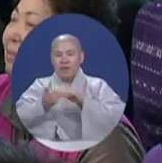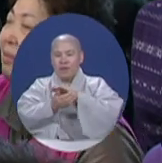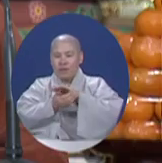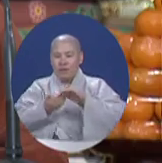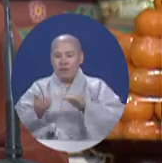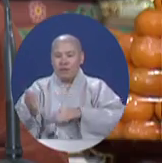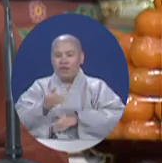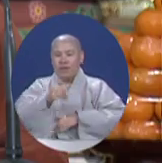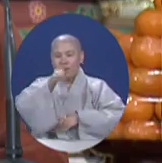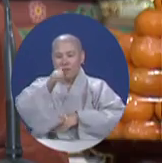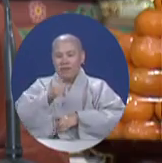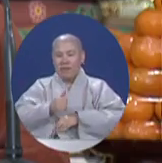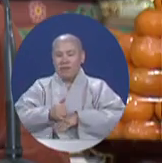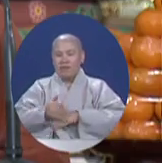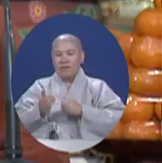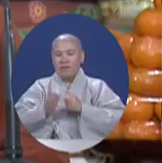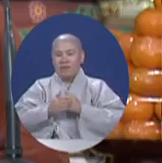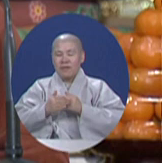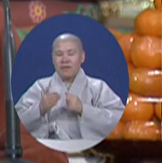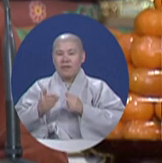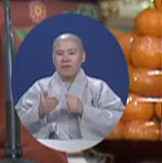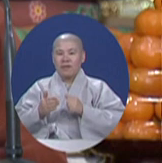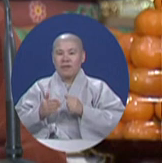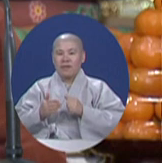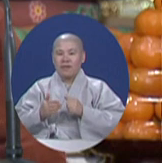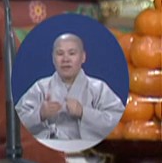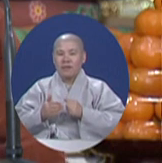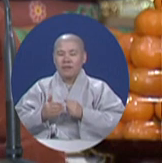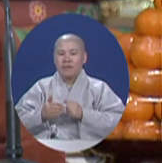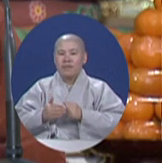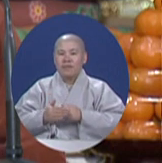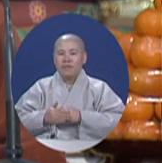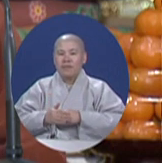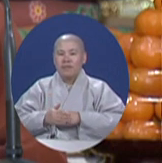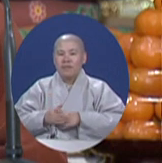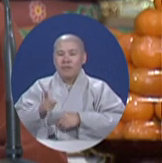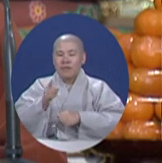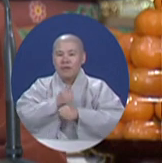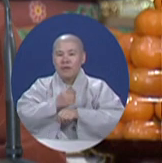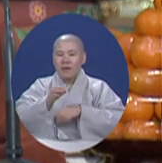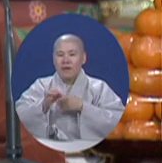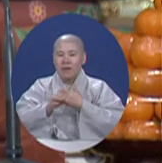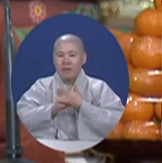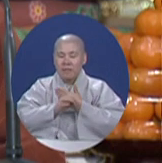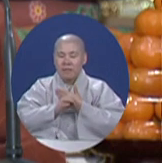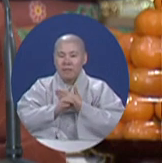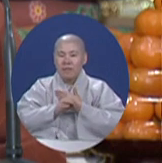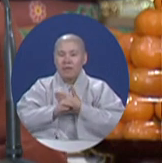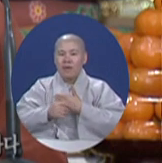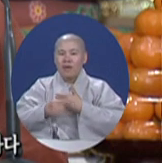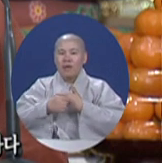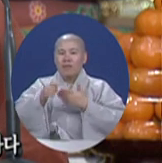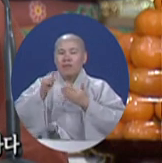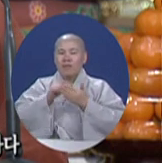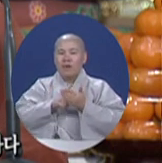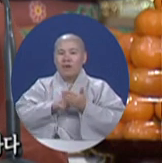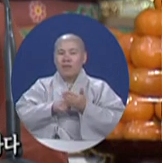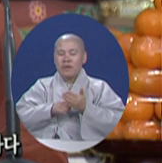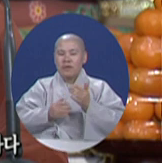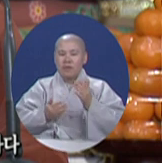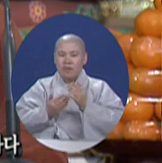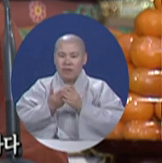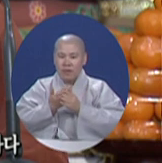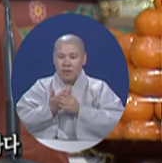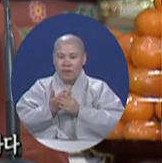이게요. 그래서 뭐냐 그러면 유초로 방촌지가 나야 우리 마음에서